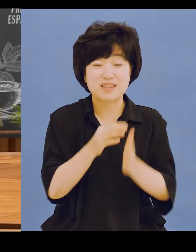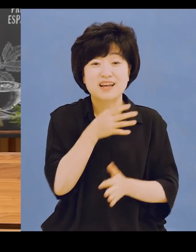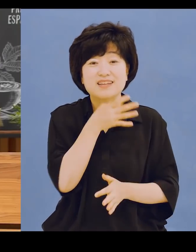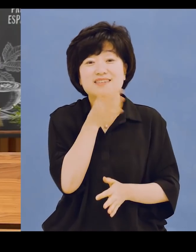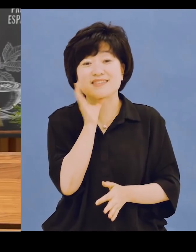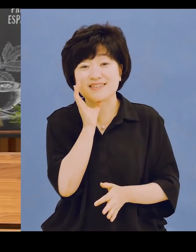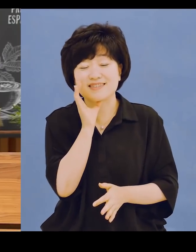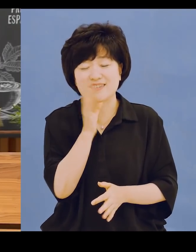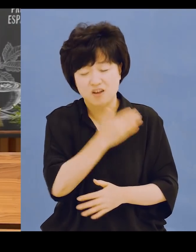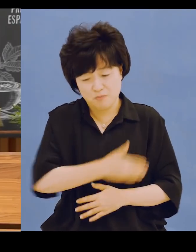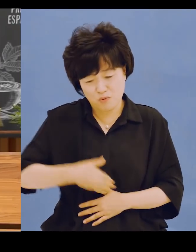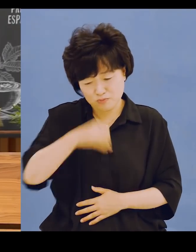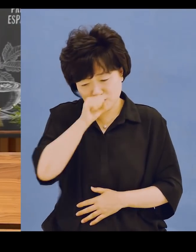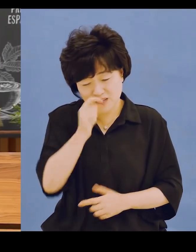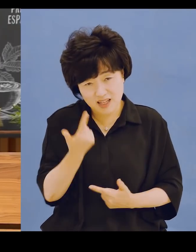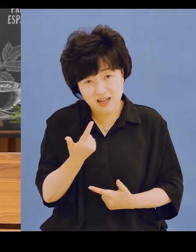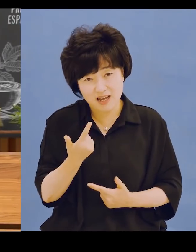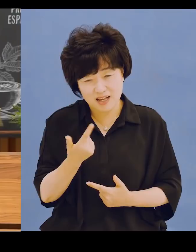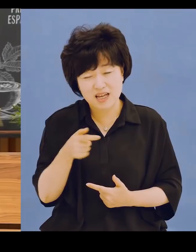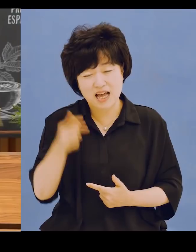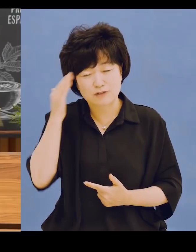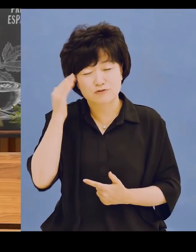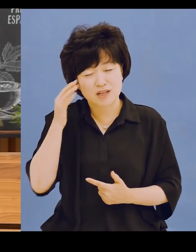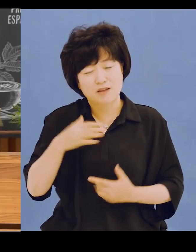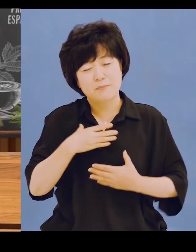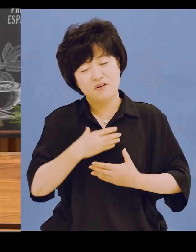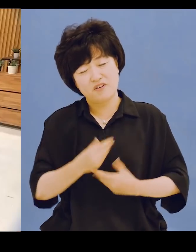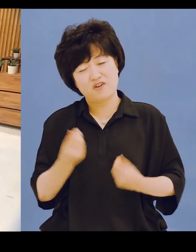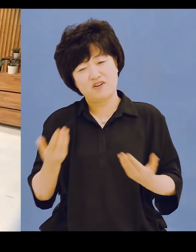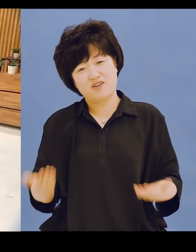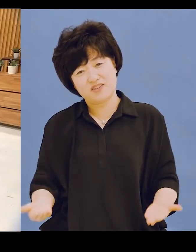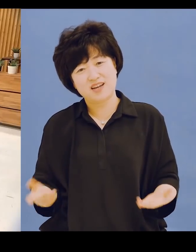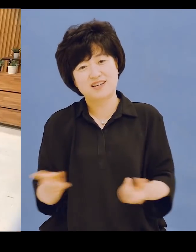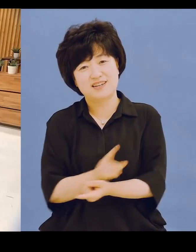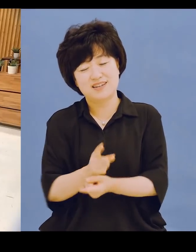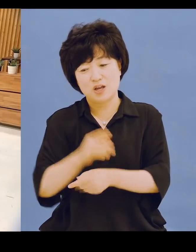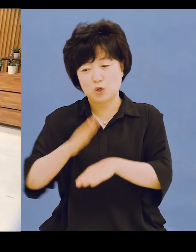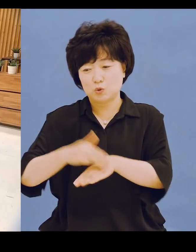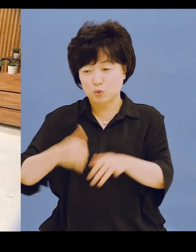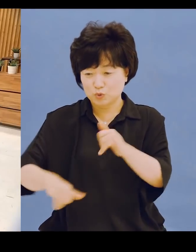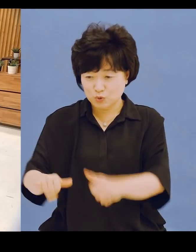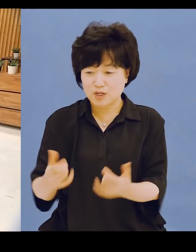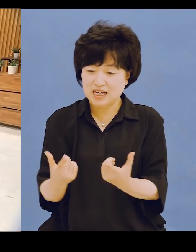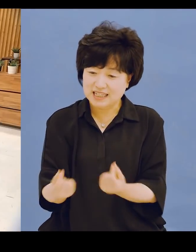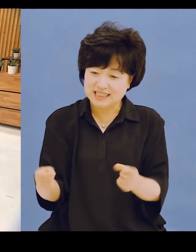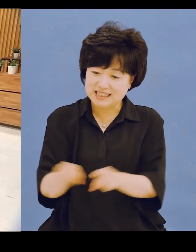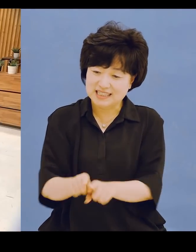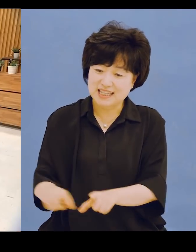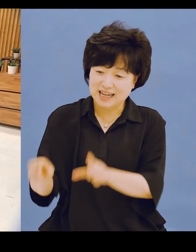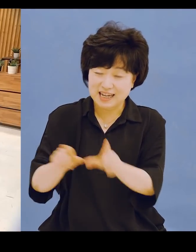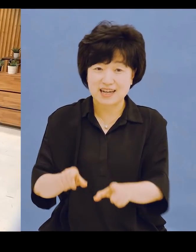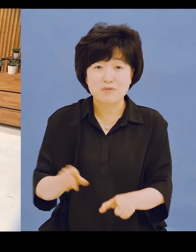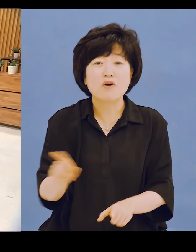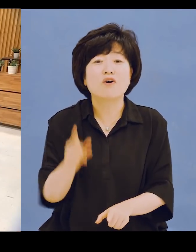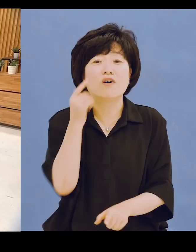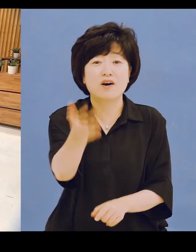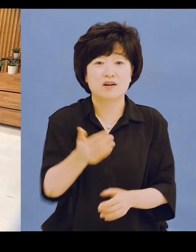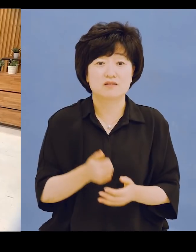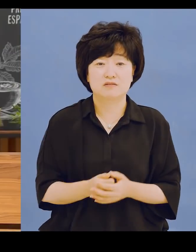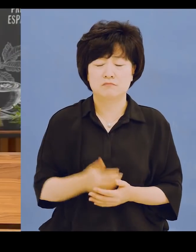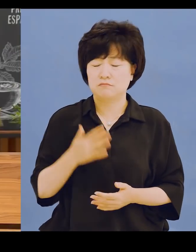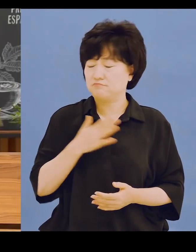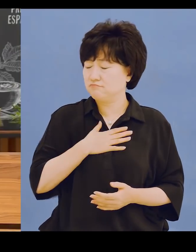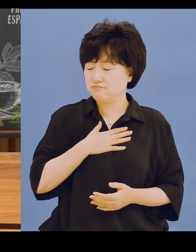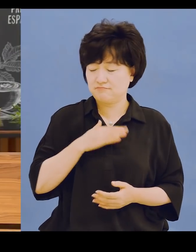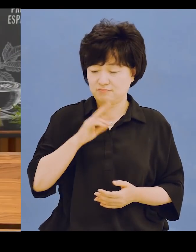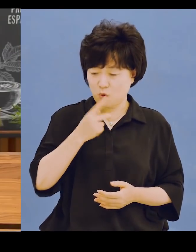연세도 있으시니까 또 건강도 예. 안 좋으시니까 예. 이곳에서 치료받고 네. 이렇게 손주들 보면서 그냥 여기서 사시는 게 어떻겠냐고 했더니 나는 다시 돌아가야 된다고